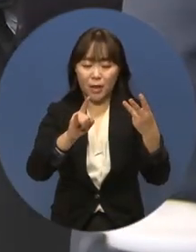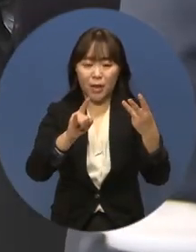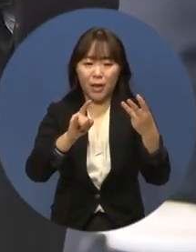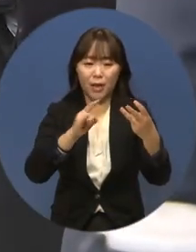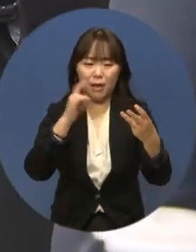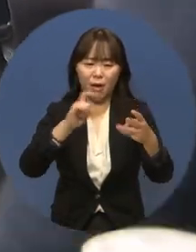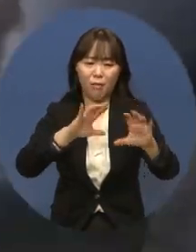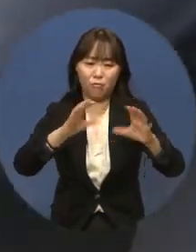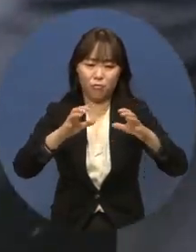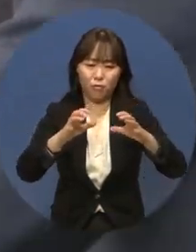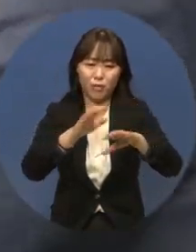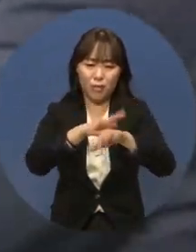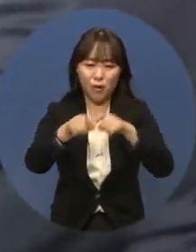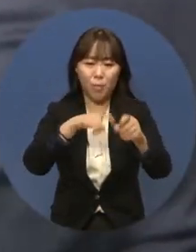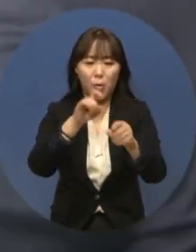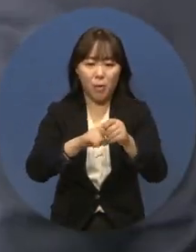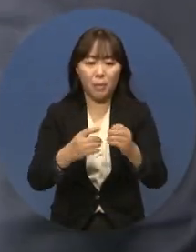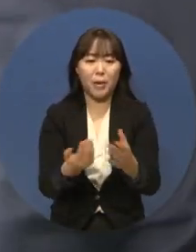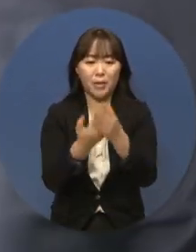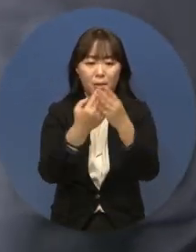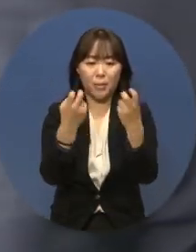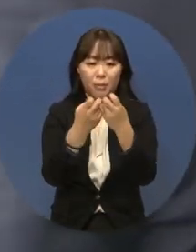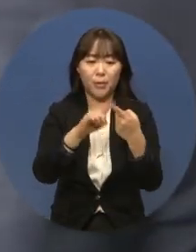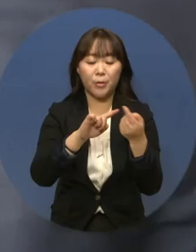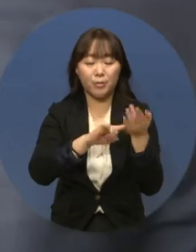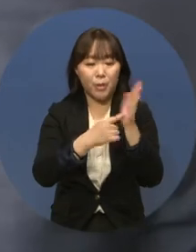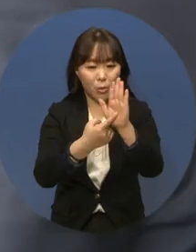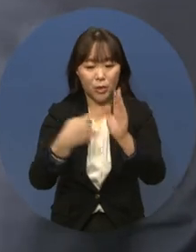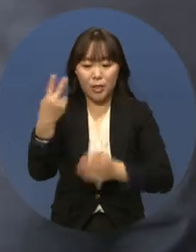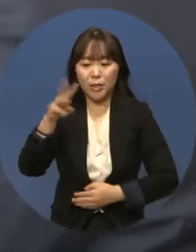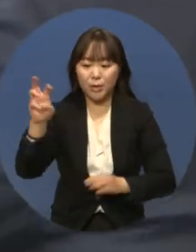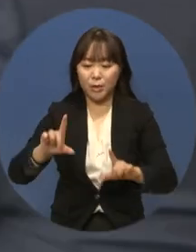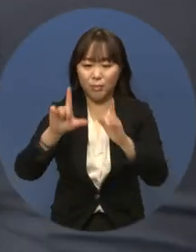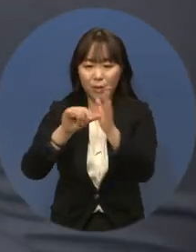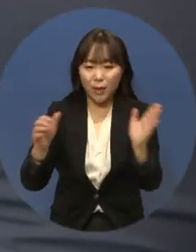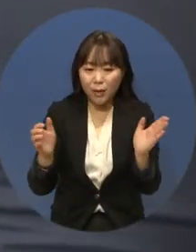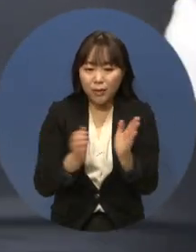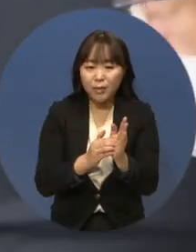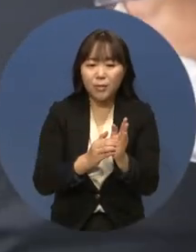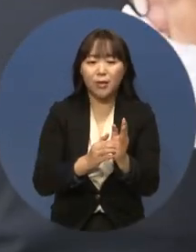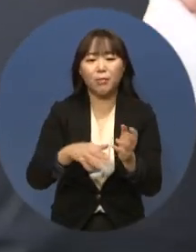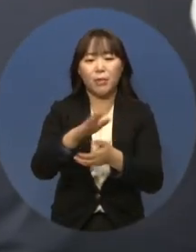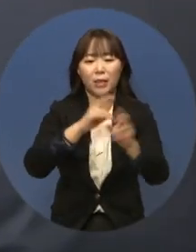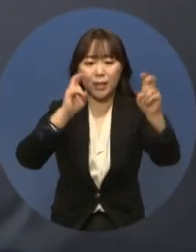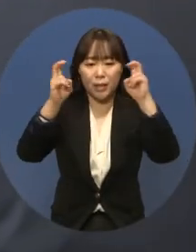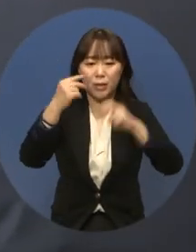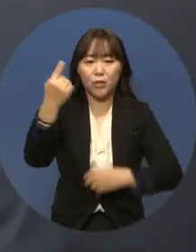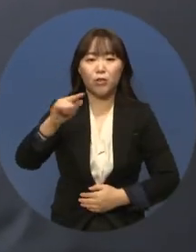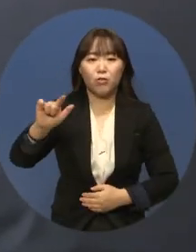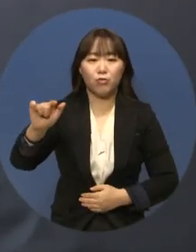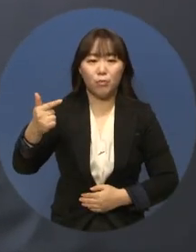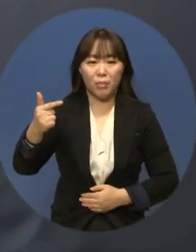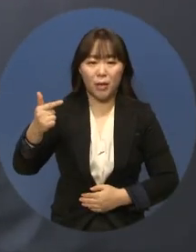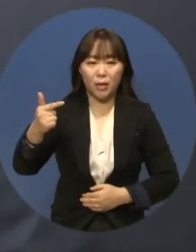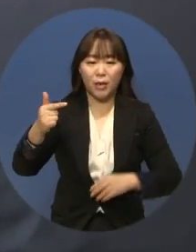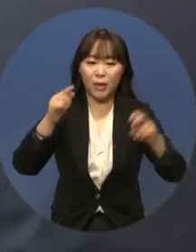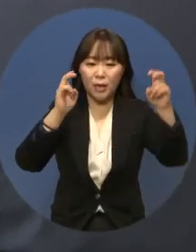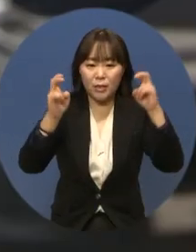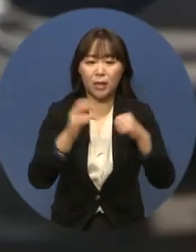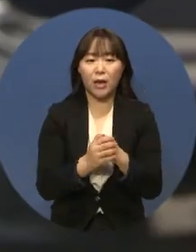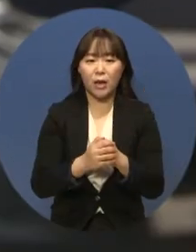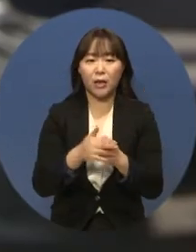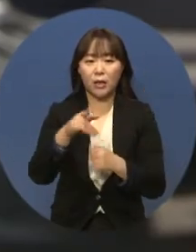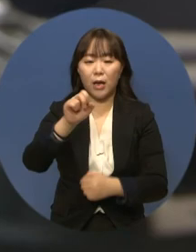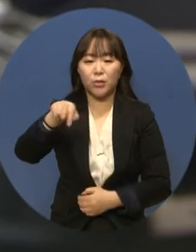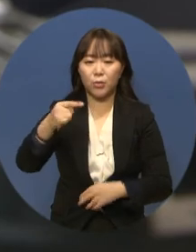목표로 발전 전략을 발표했으며 2030년까지 탄소 소재 융복합 기업 1,600개사, 강소